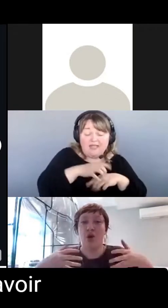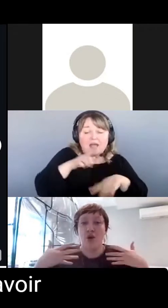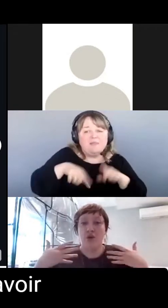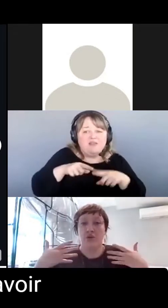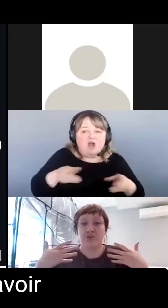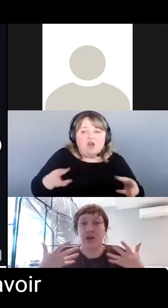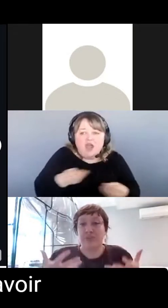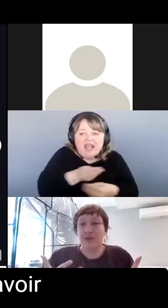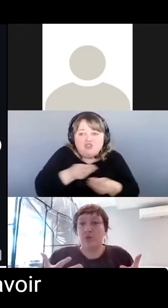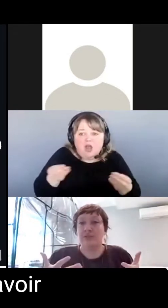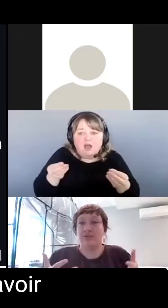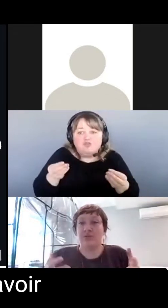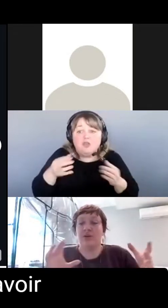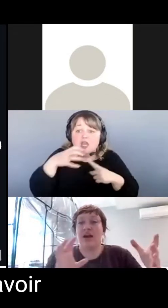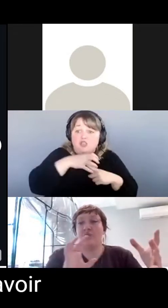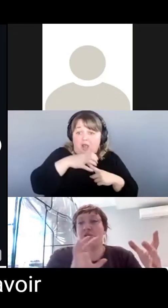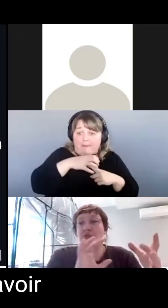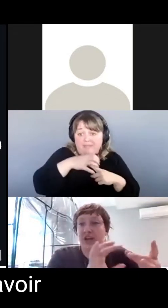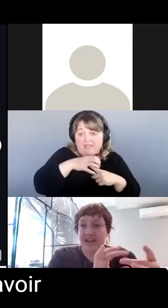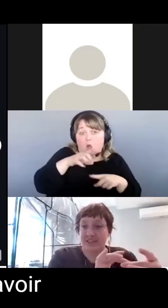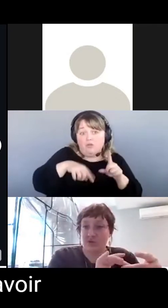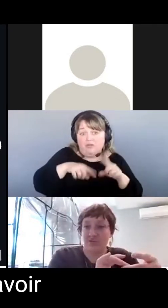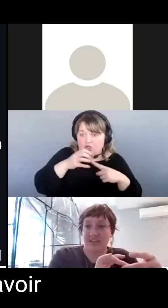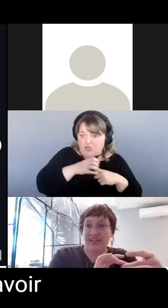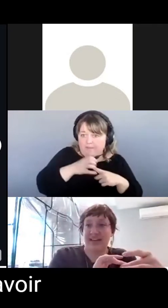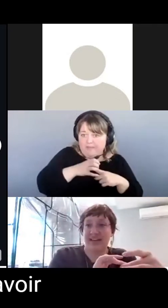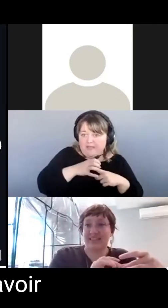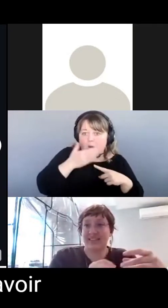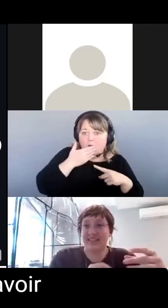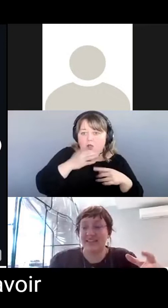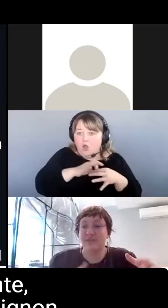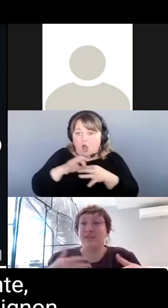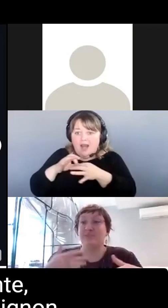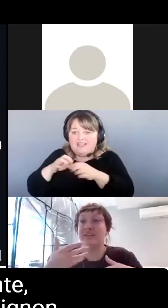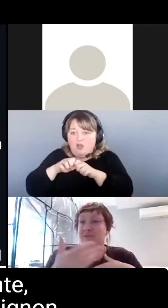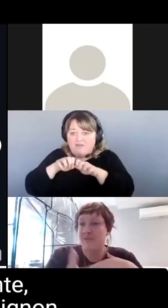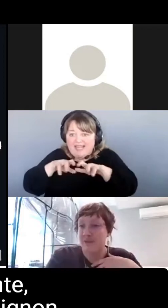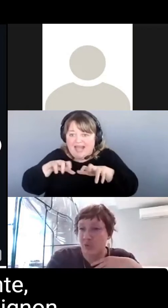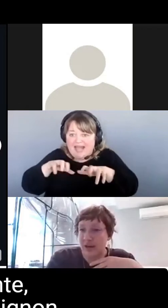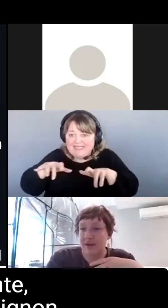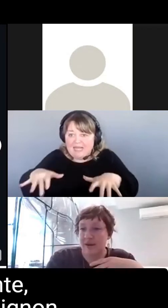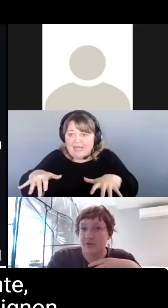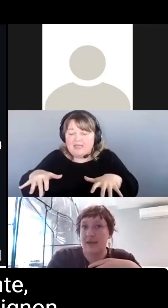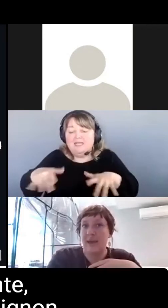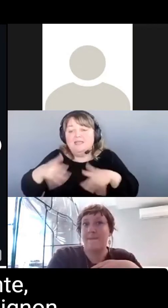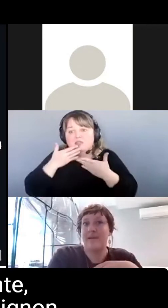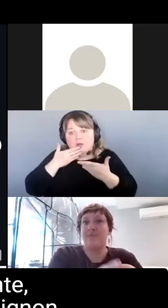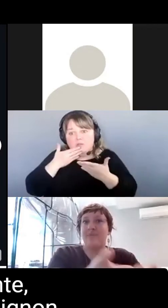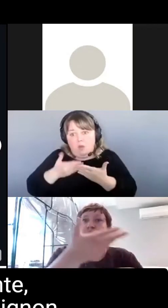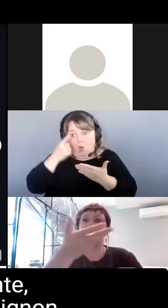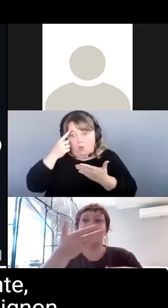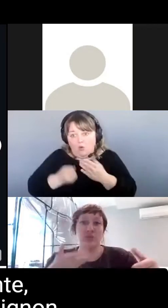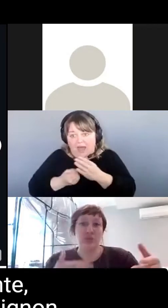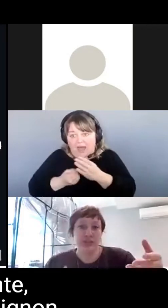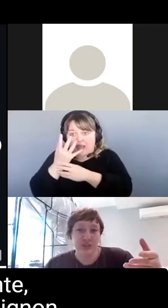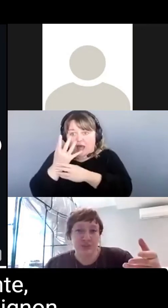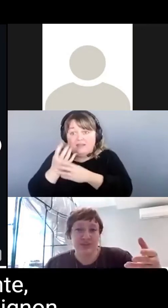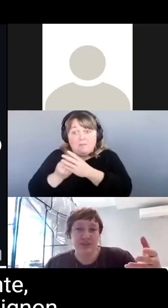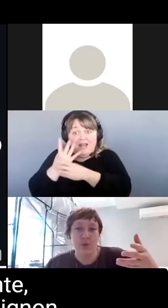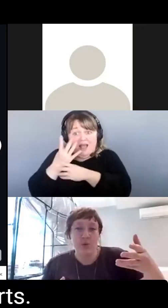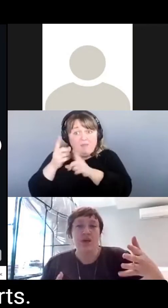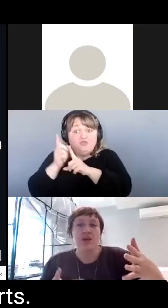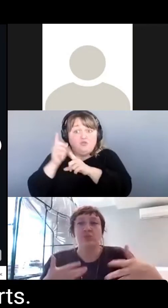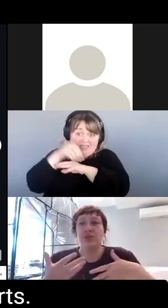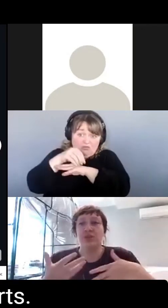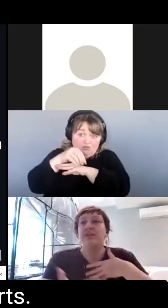a un champignon qui va avoir une relation avec les racines qui va être bénéfique pour la plante, mais la plante aussi nourrit le